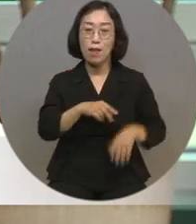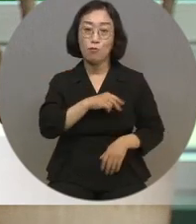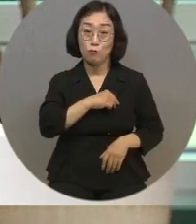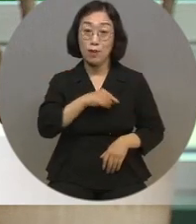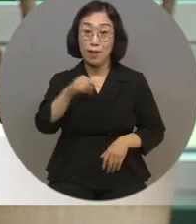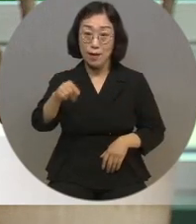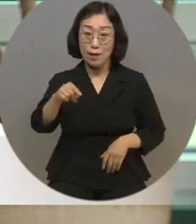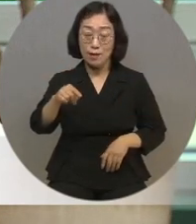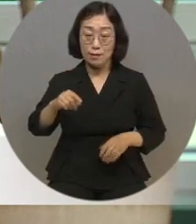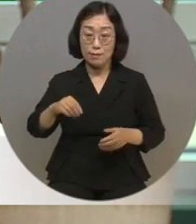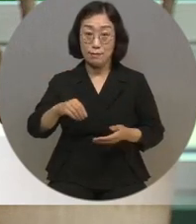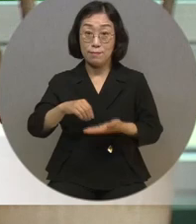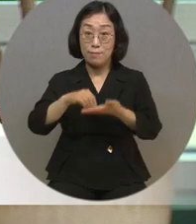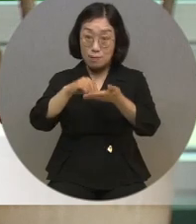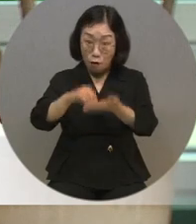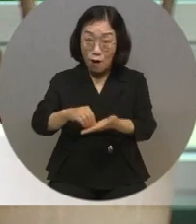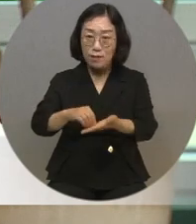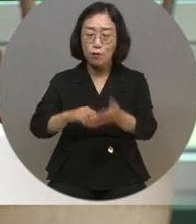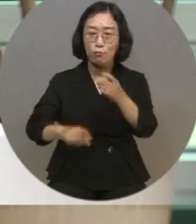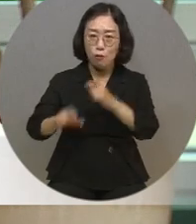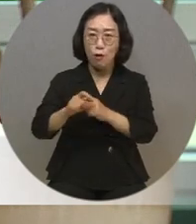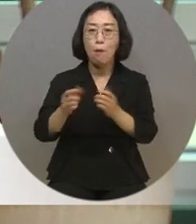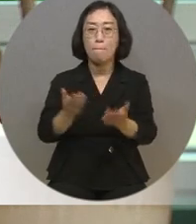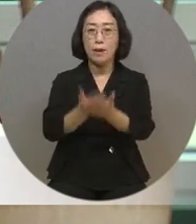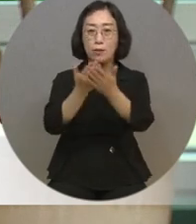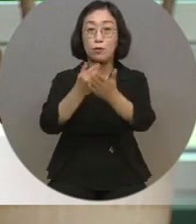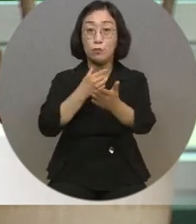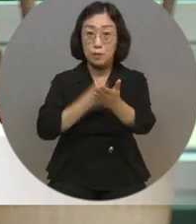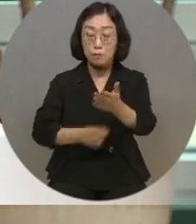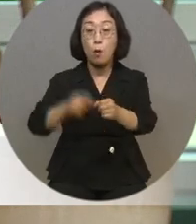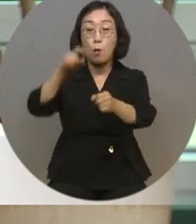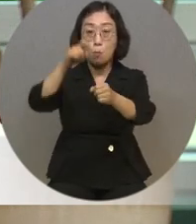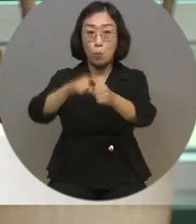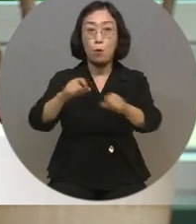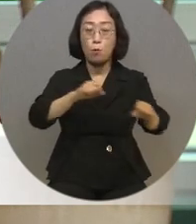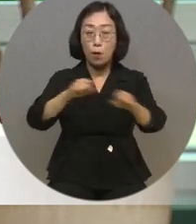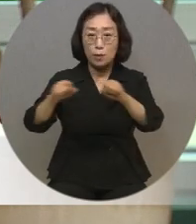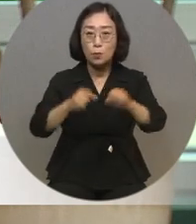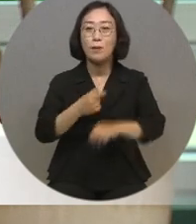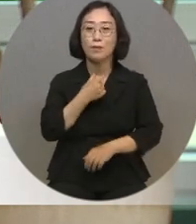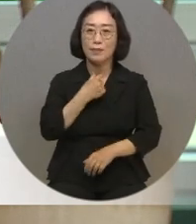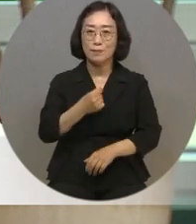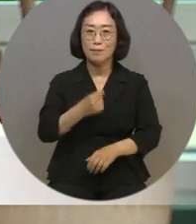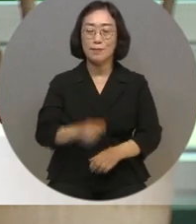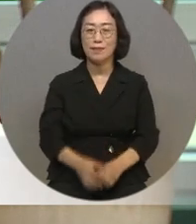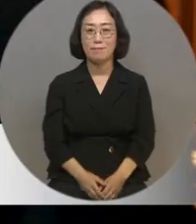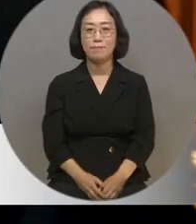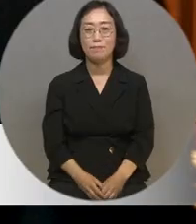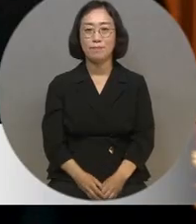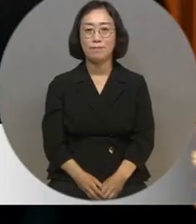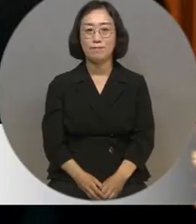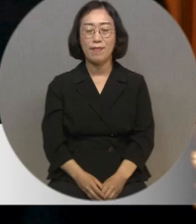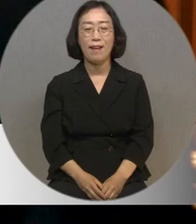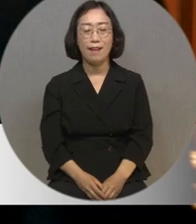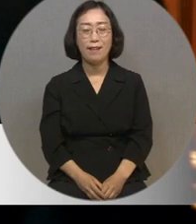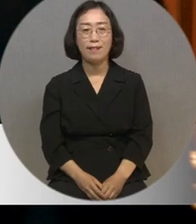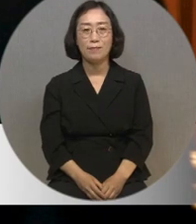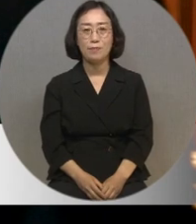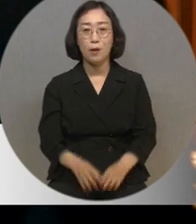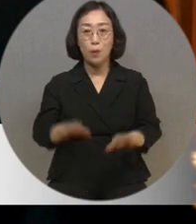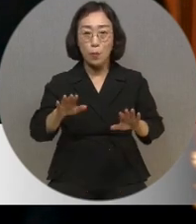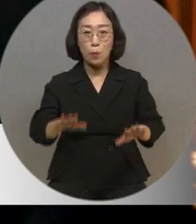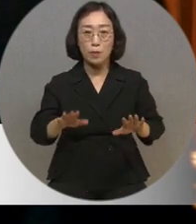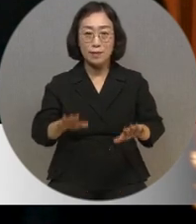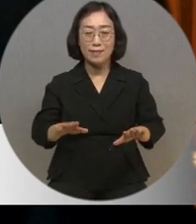더 성장할 수 있는 방향으로 개선하는 활동을 하려고 합니다. 네. 네.